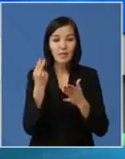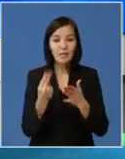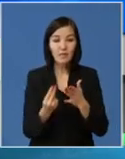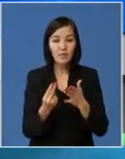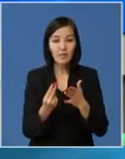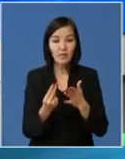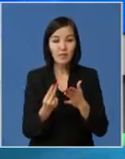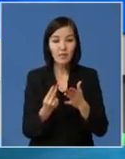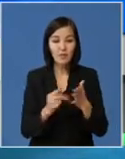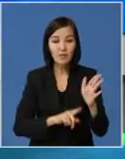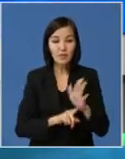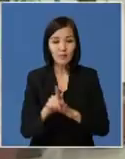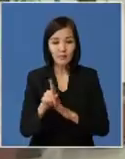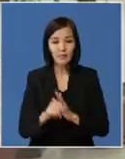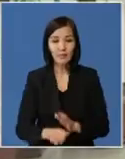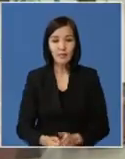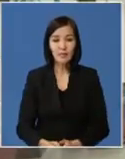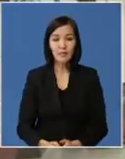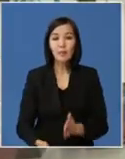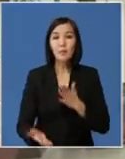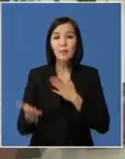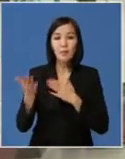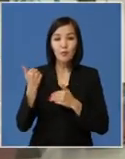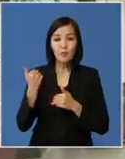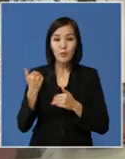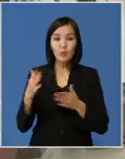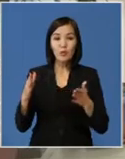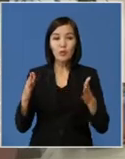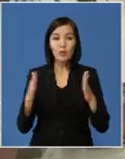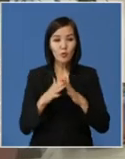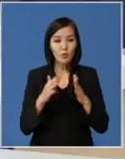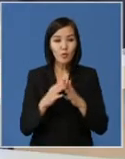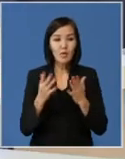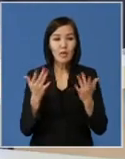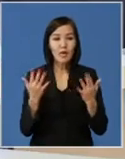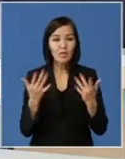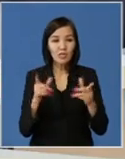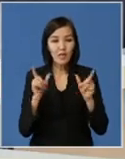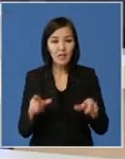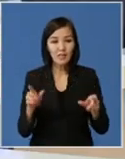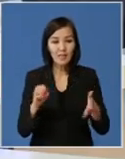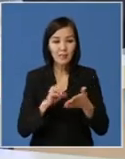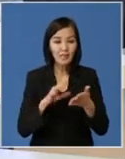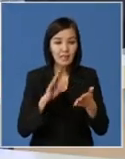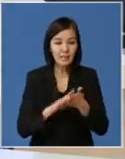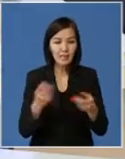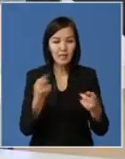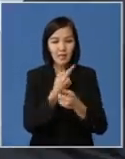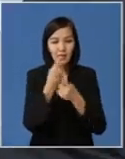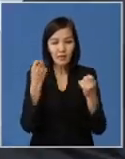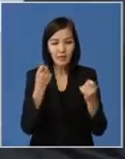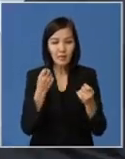үздіксіз жол ашып келетін. Бұрын тұрғындар пәтер және үйінде қанша адамның тіркелгенін және олар жайлы мәліметтерді білу